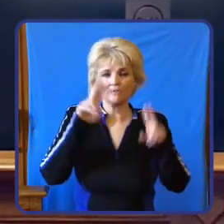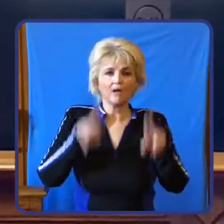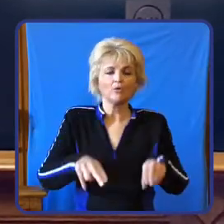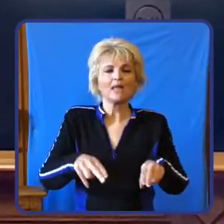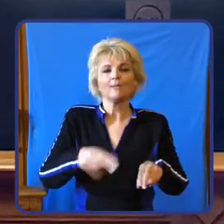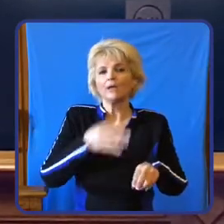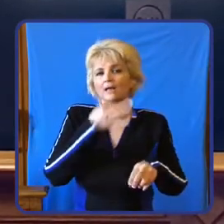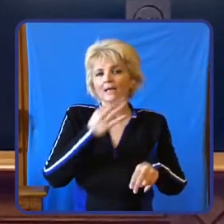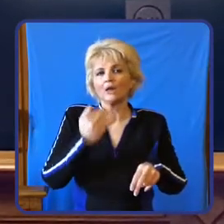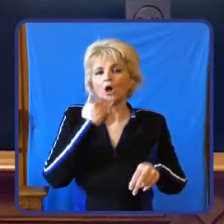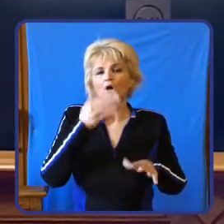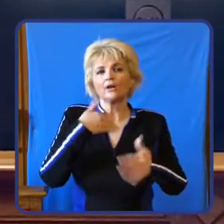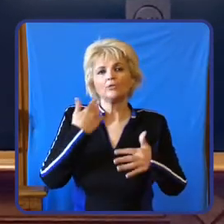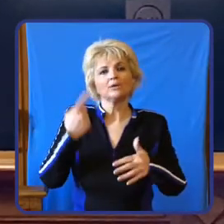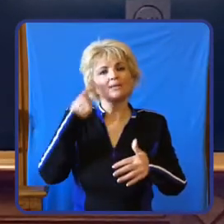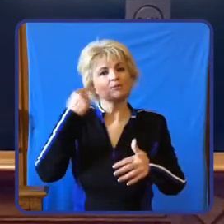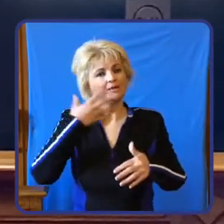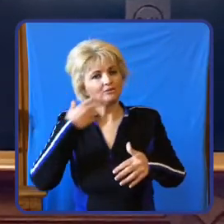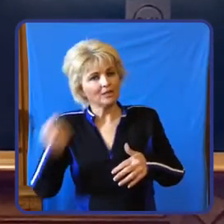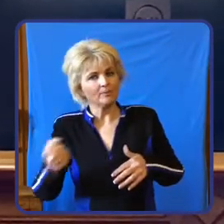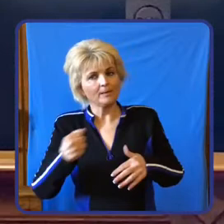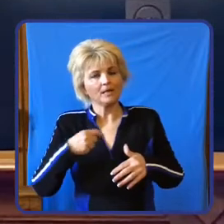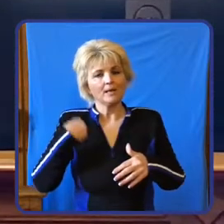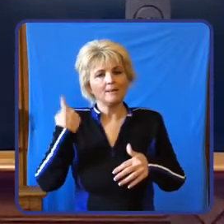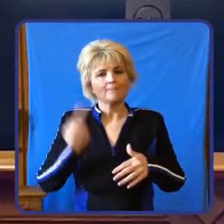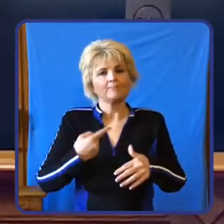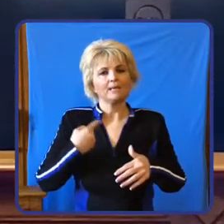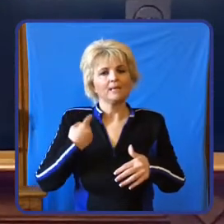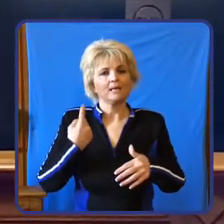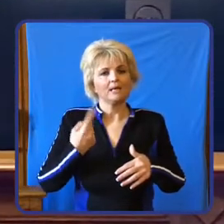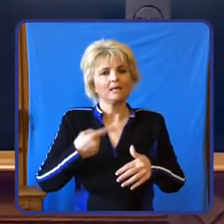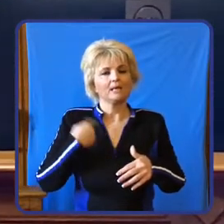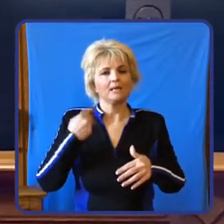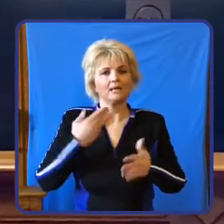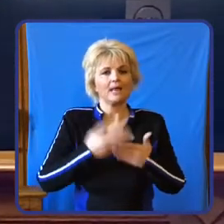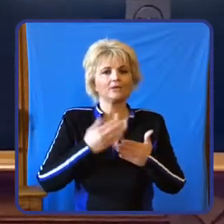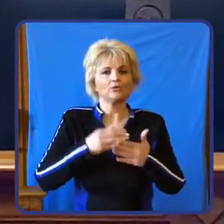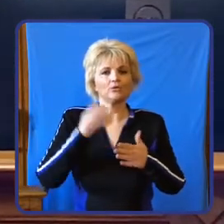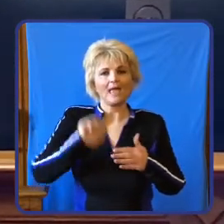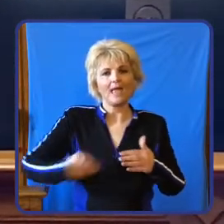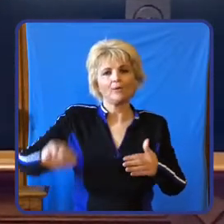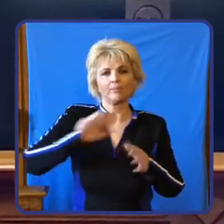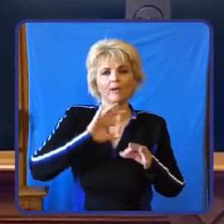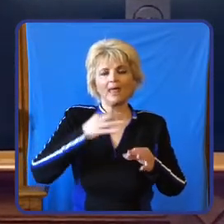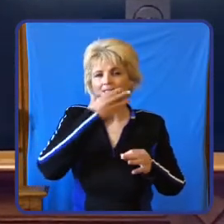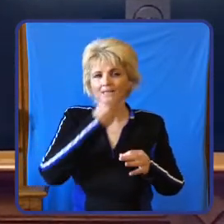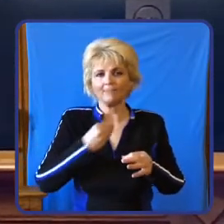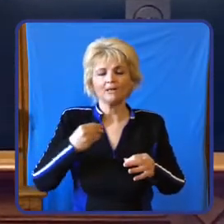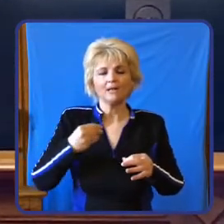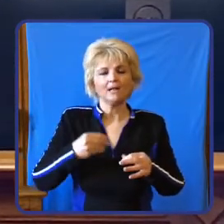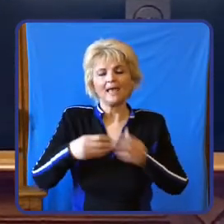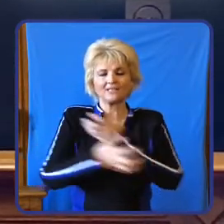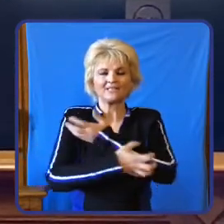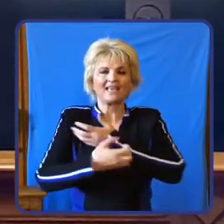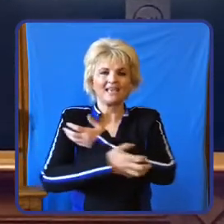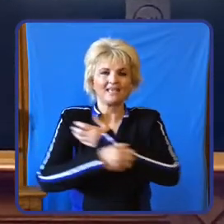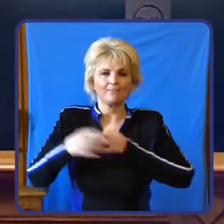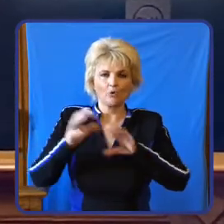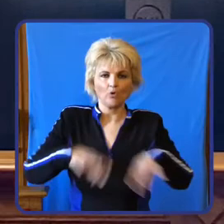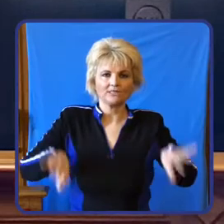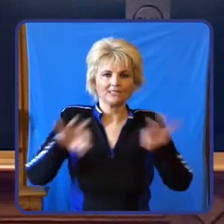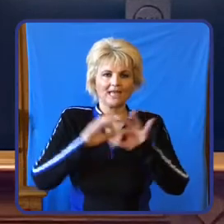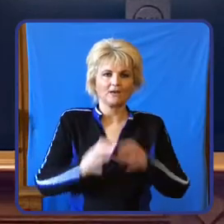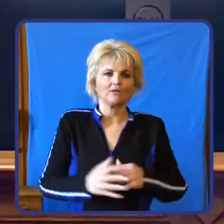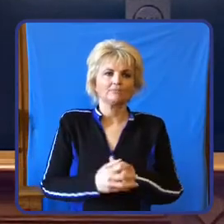volt, hogy akarjuk-e, hogy a szemünket is kilopják, és mi legyünk Európa legszegényebb országa. Ha ezt a kérdést tettük volna fel, nyugodjon meg, akkor senki nem szavazott volna a Fideszre.